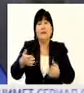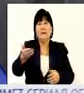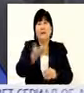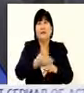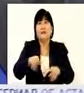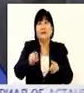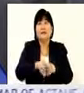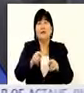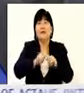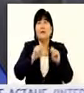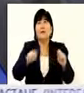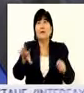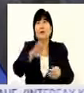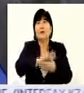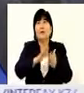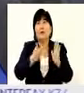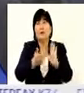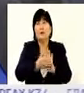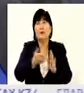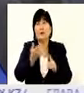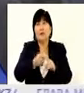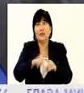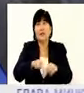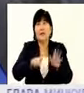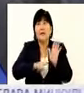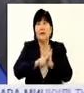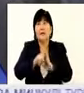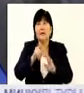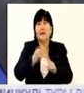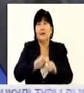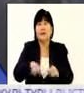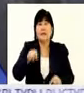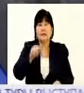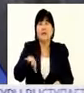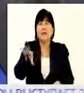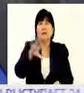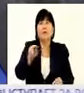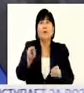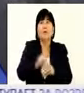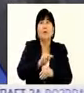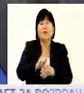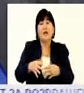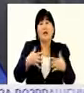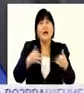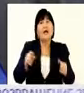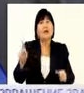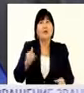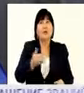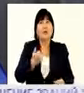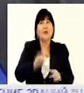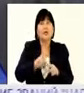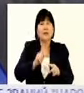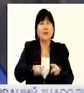Население радо, что создаются все условия для людей. Не надо уже ездить далеко. Здесь все будут лечиться. Хотелось бы, чтобы медпункт